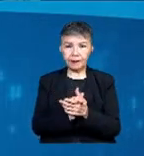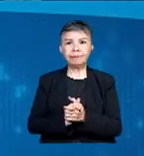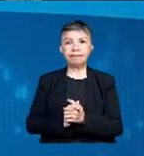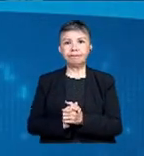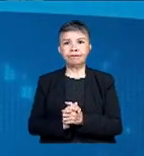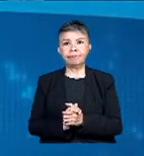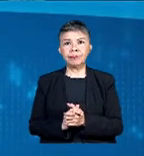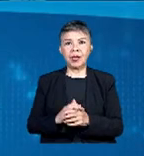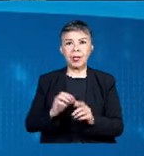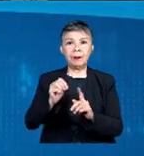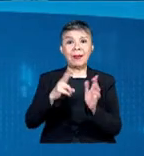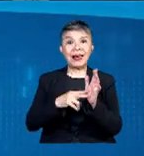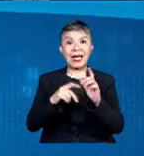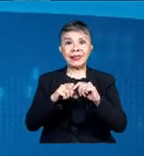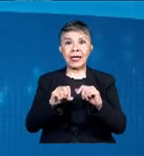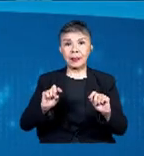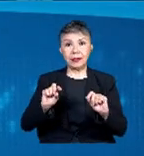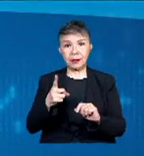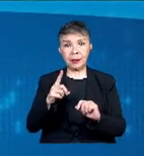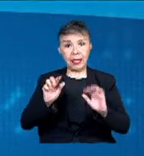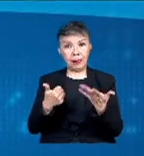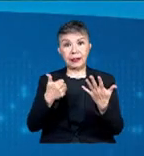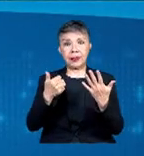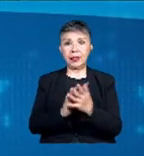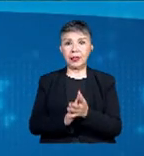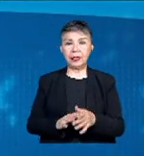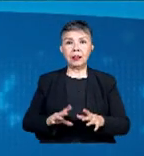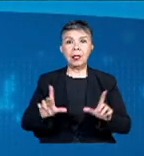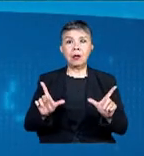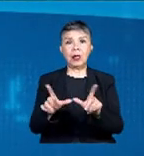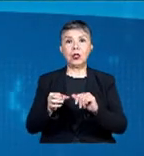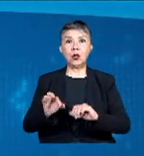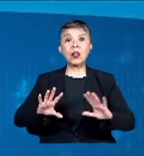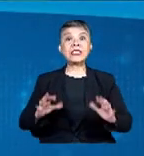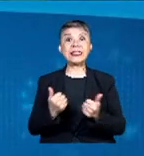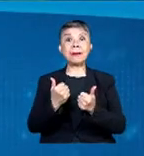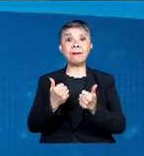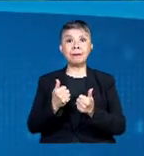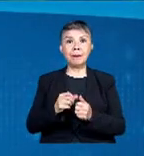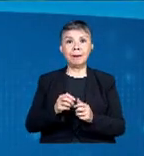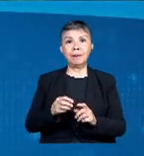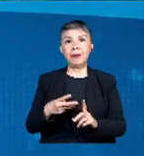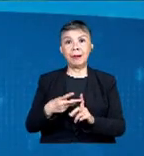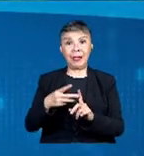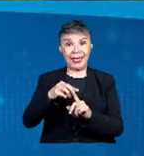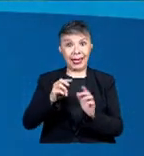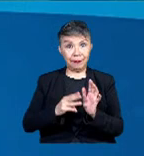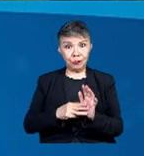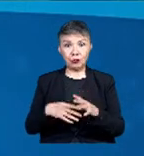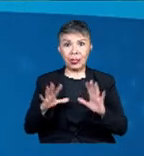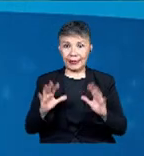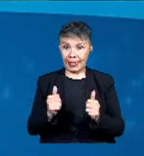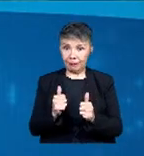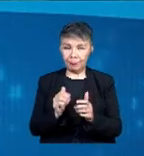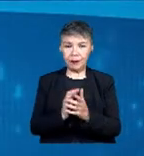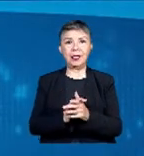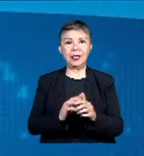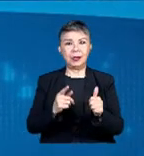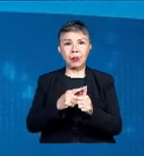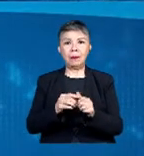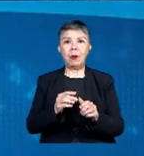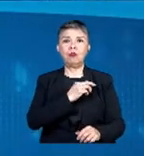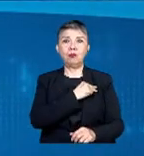Peparnas yang ke-16 ini, apalagi kesiapan dari Pak Wali Kota, Pak Benhur Tomimano, Pak BTM, kemudian juga